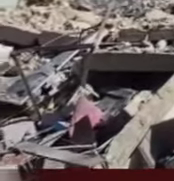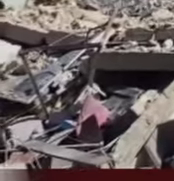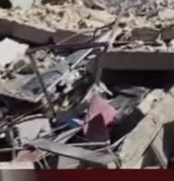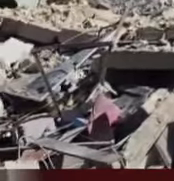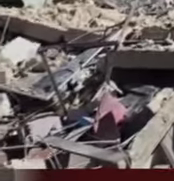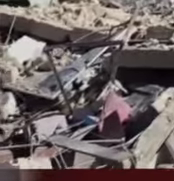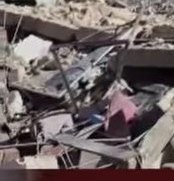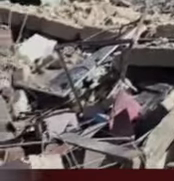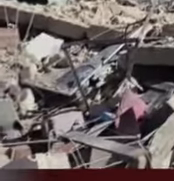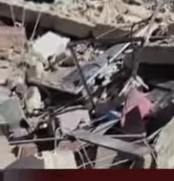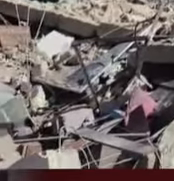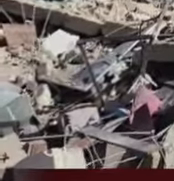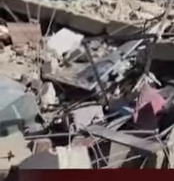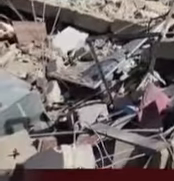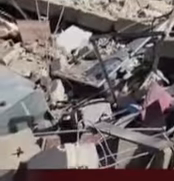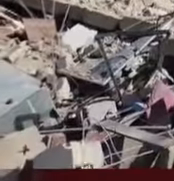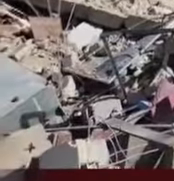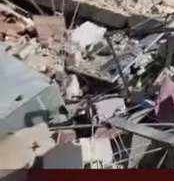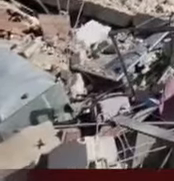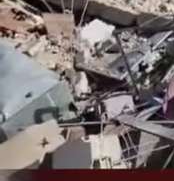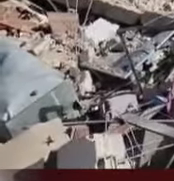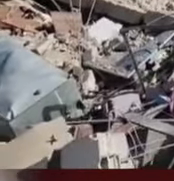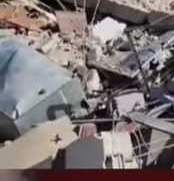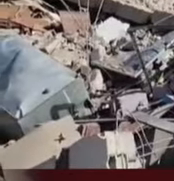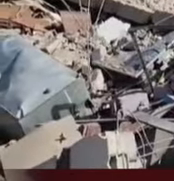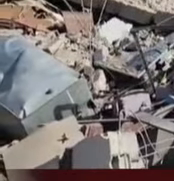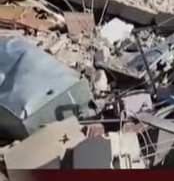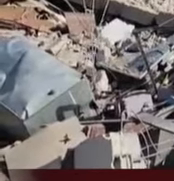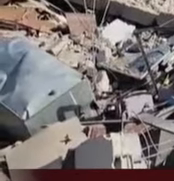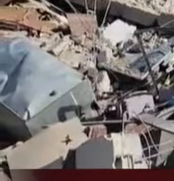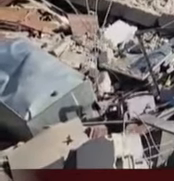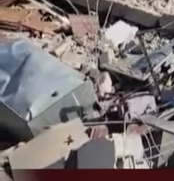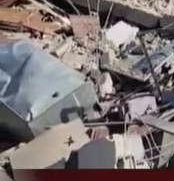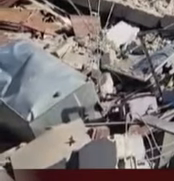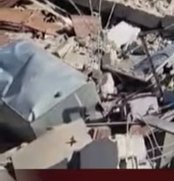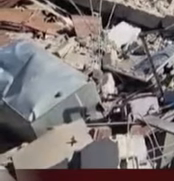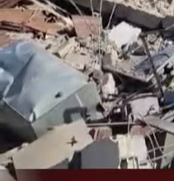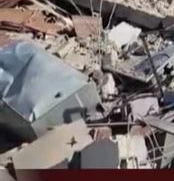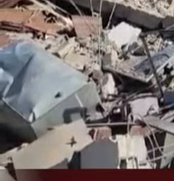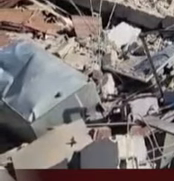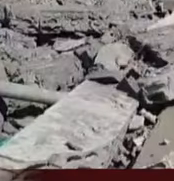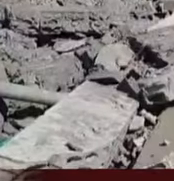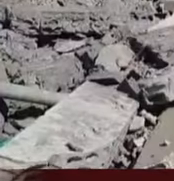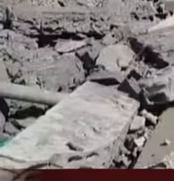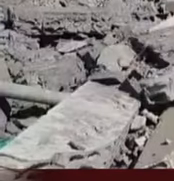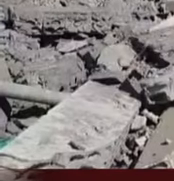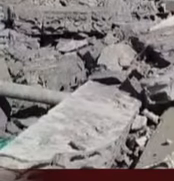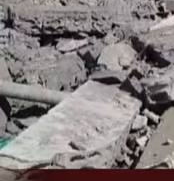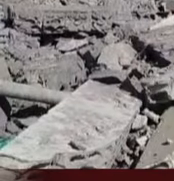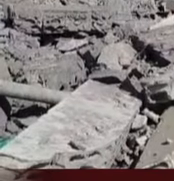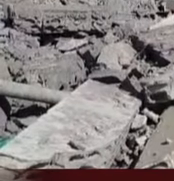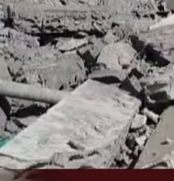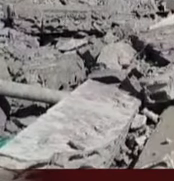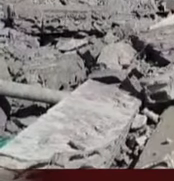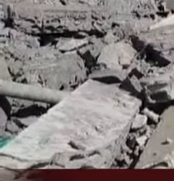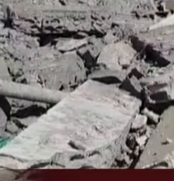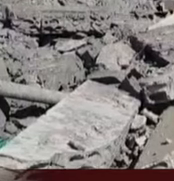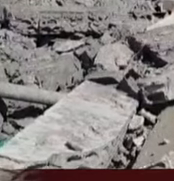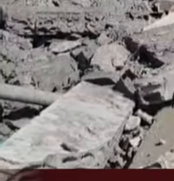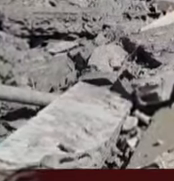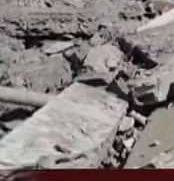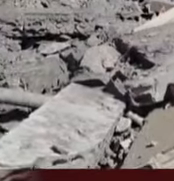شمال مدينة بعلبك. الطيران الحربي الإسرائيلي أغار على فجرا كذلك على معابر في عند